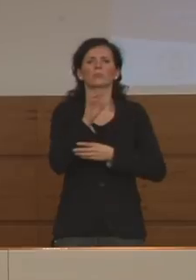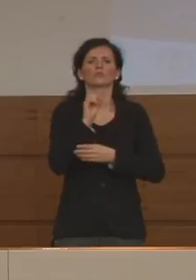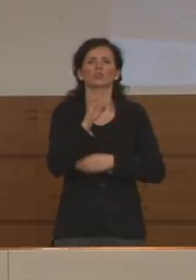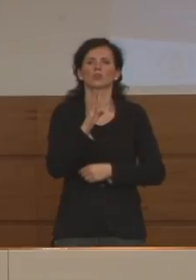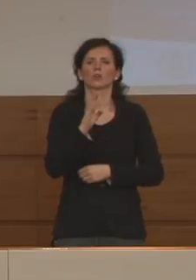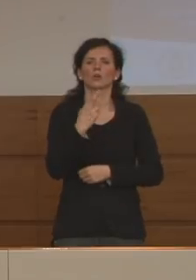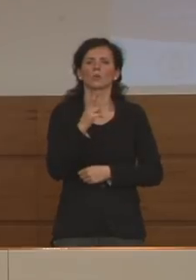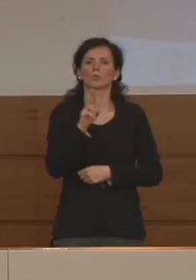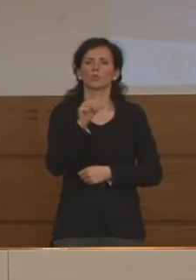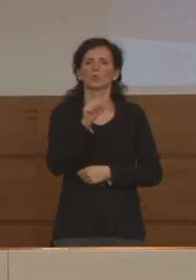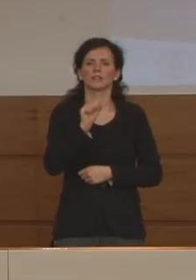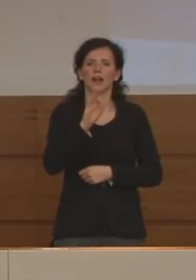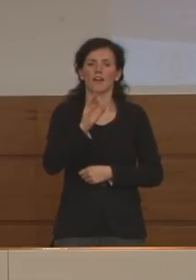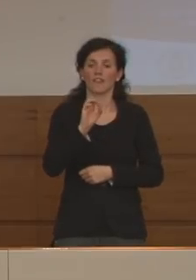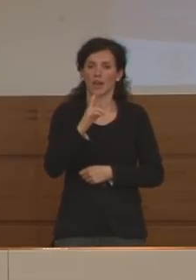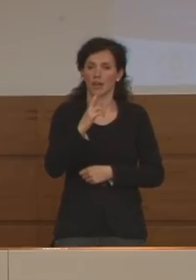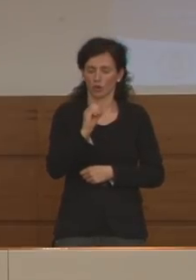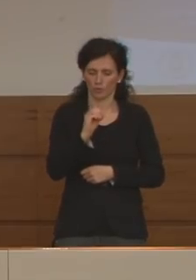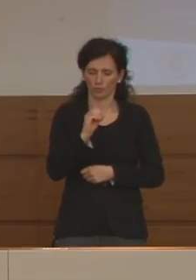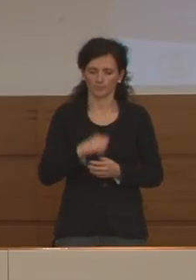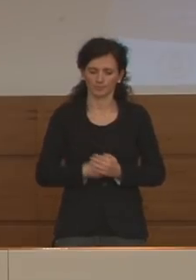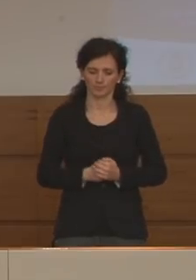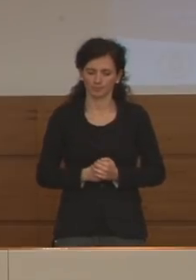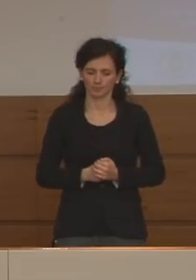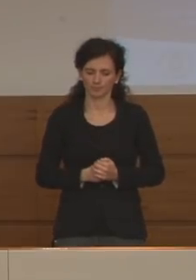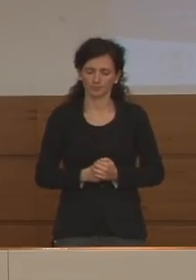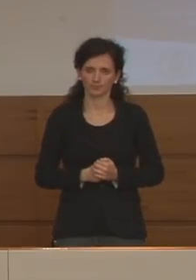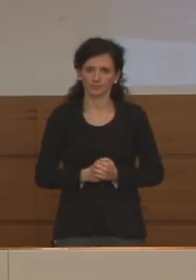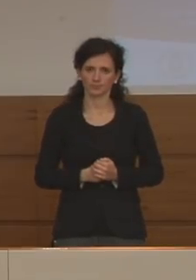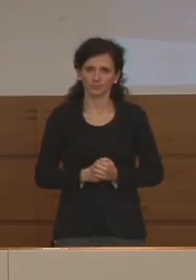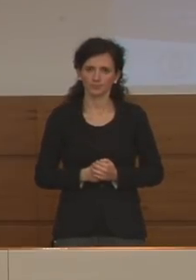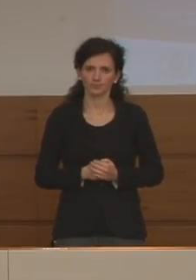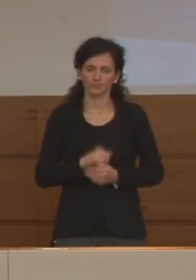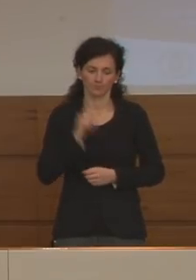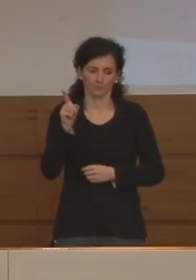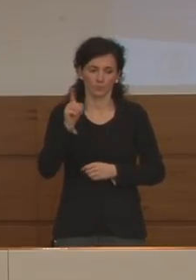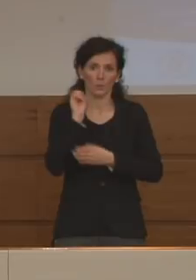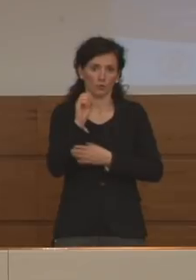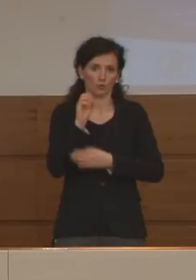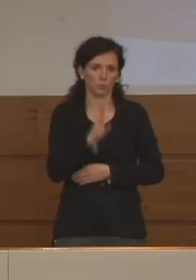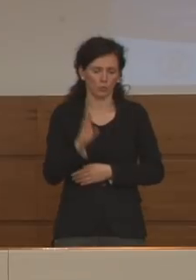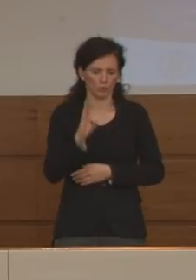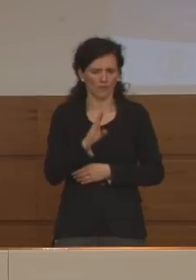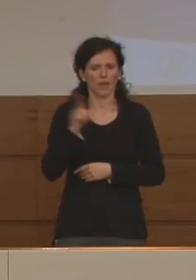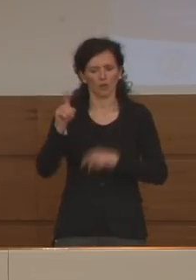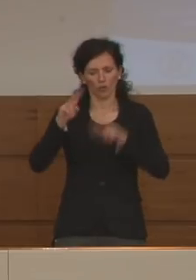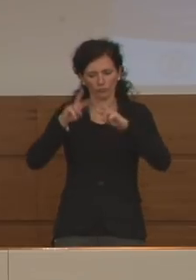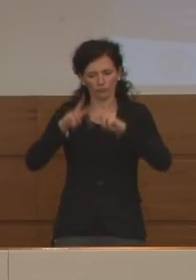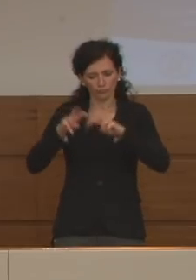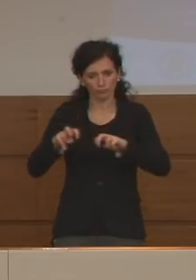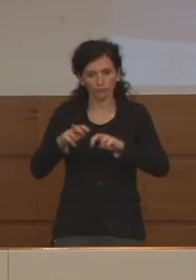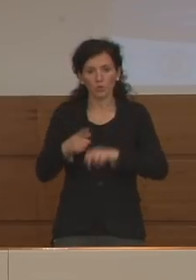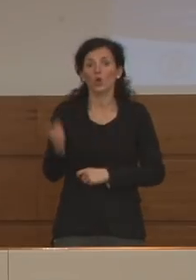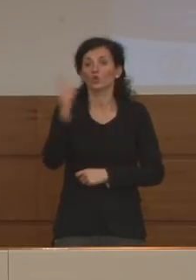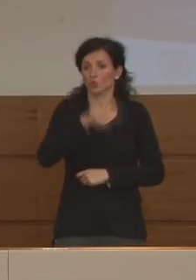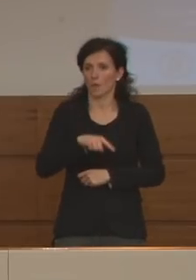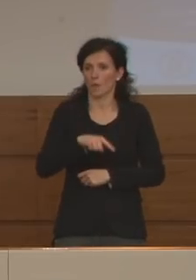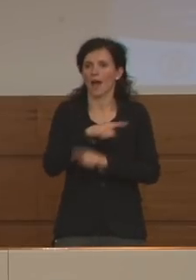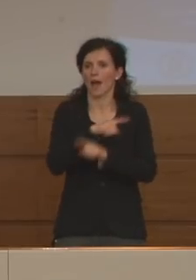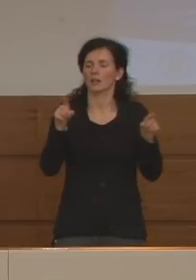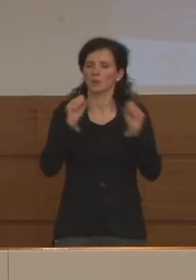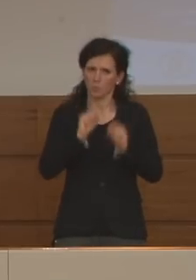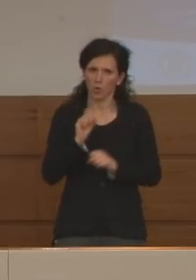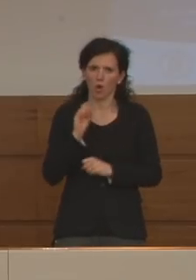una analisi che stanno facendo loro e domani potrete rivolgere a lui direttamente